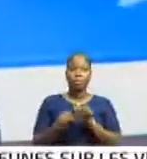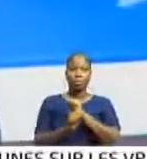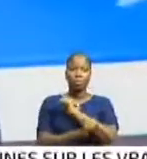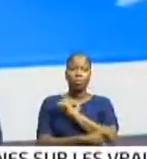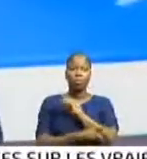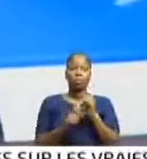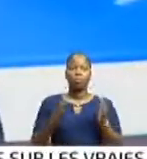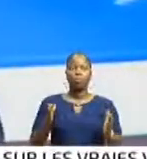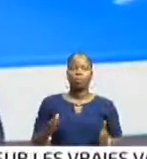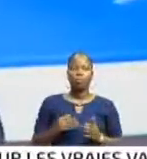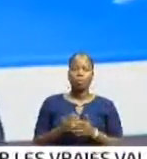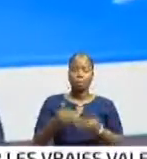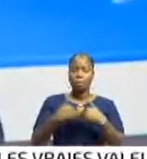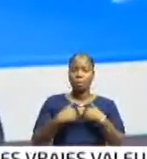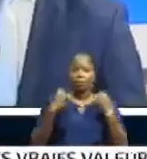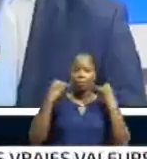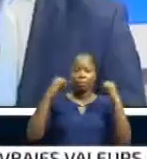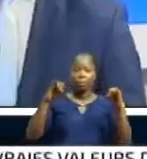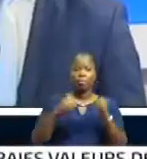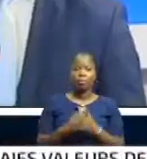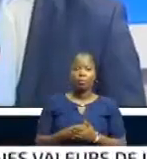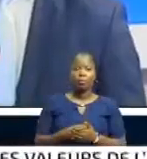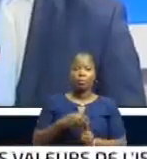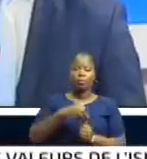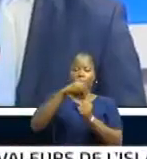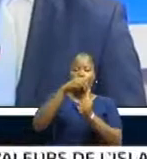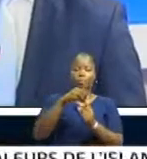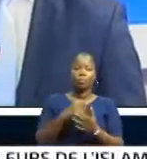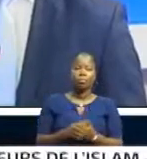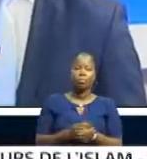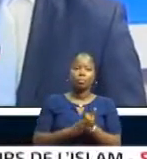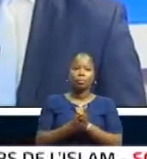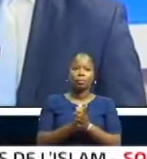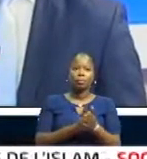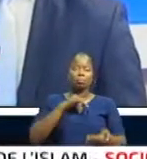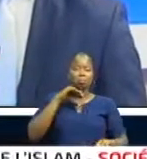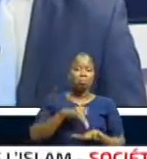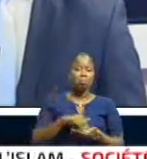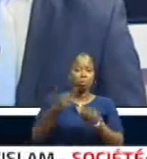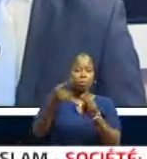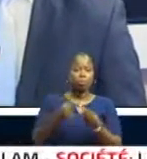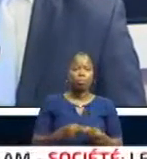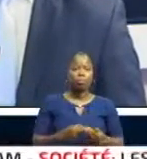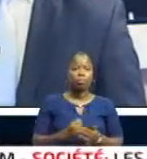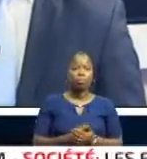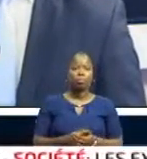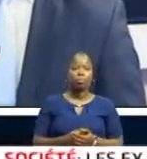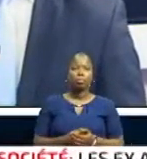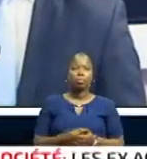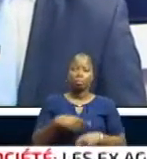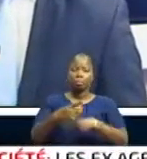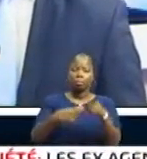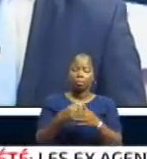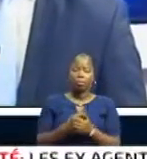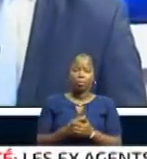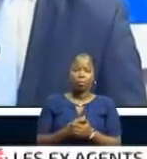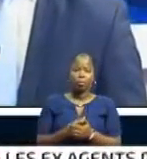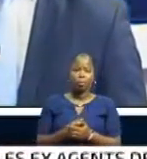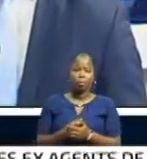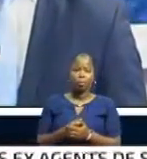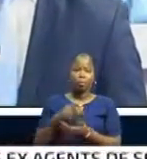l'information lui le principal intéressé il n'a pas encore reçu la notification aller vérifier où se trouve l'erreur quelqu'un a